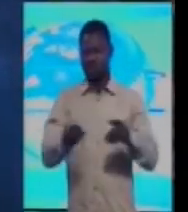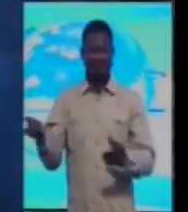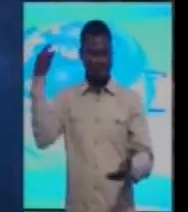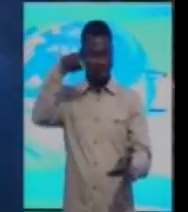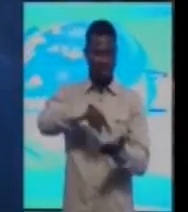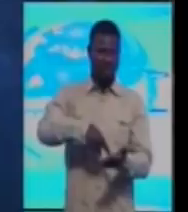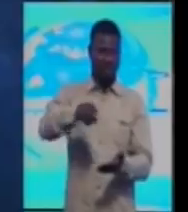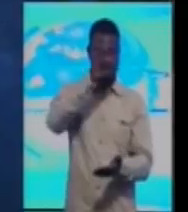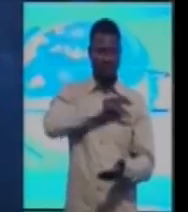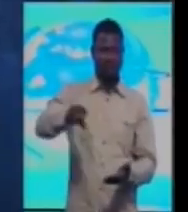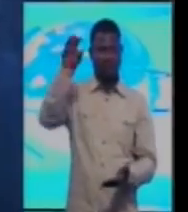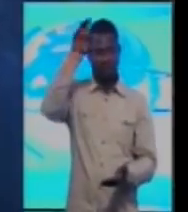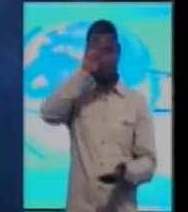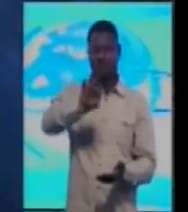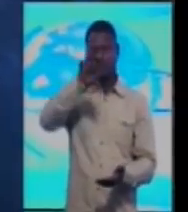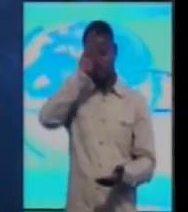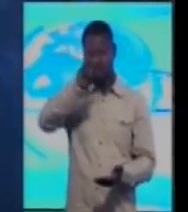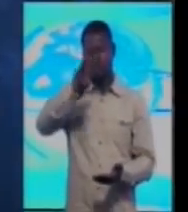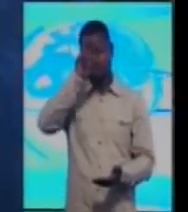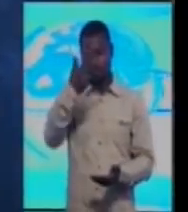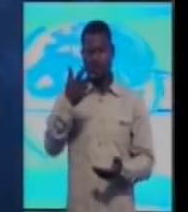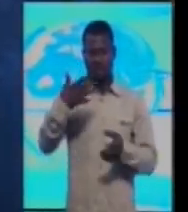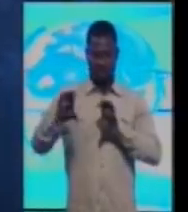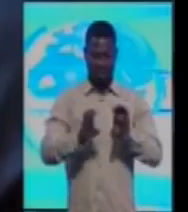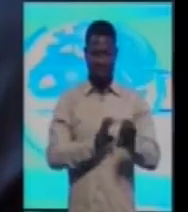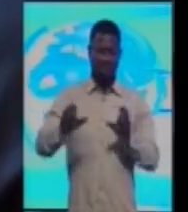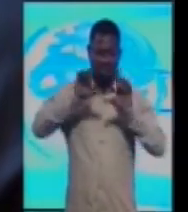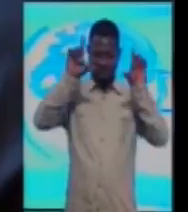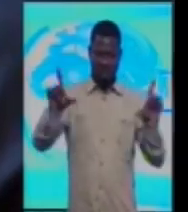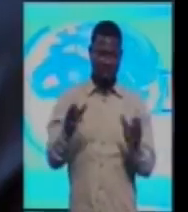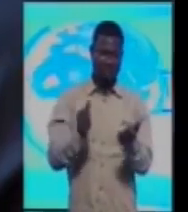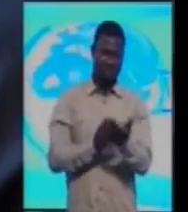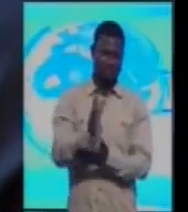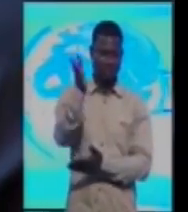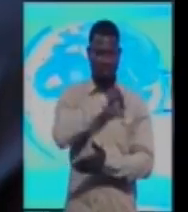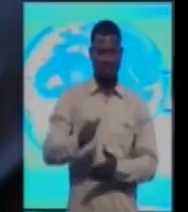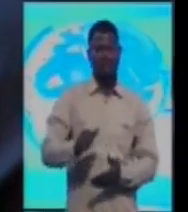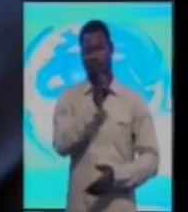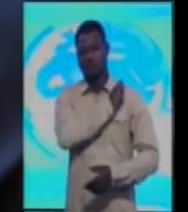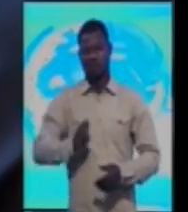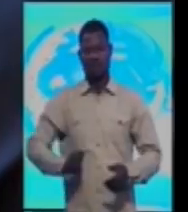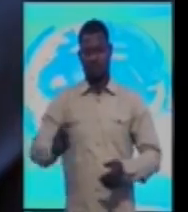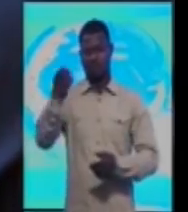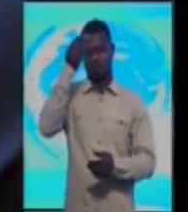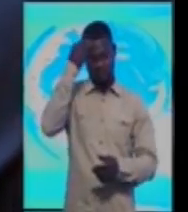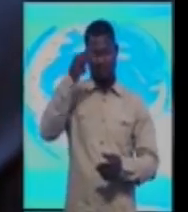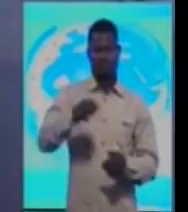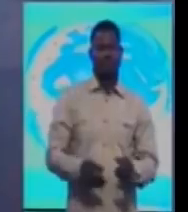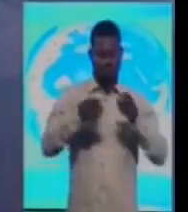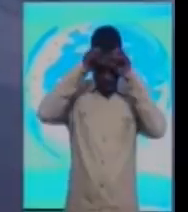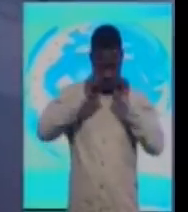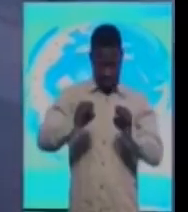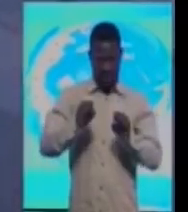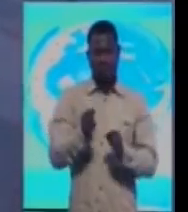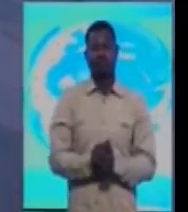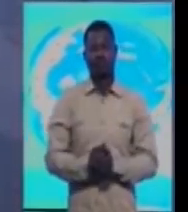a été inauguré lundi après-midi par le président Emmanuel Macron après les cérémonies du 11 novembre. Quelques